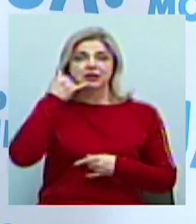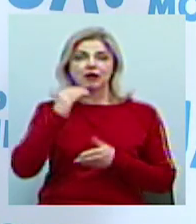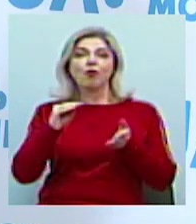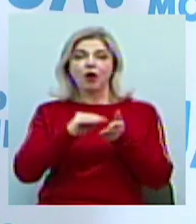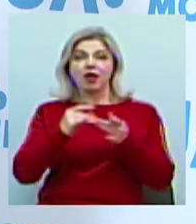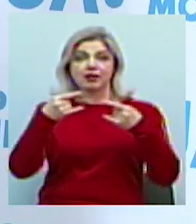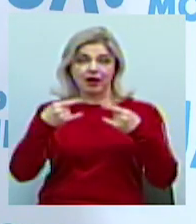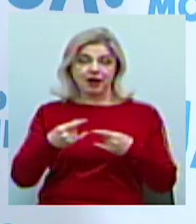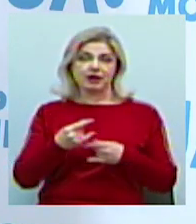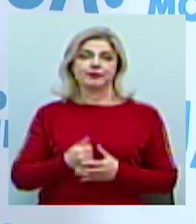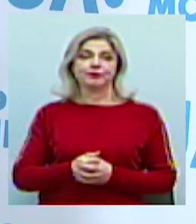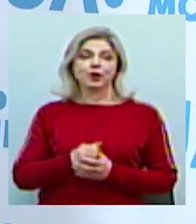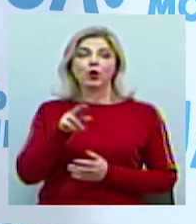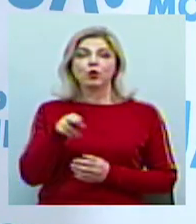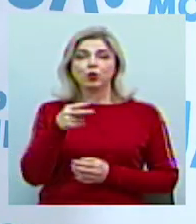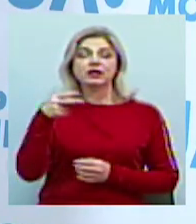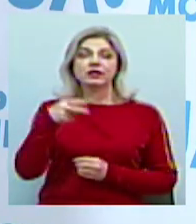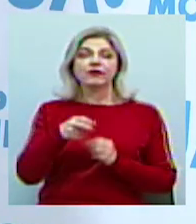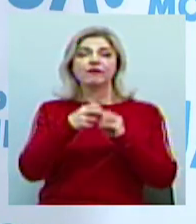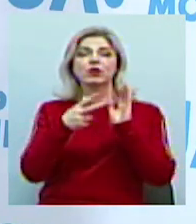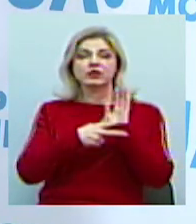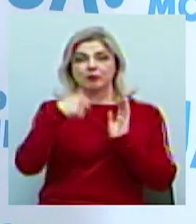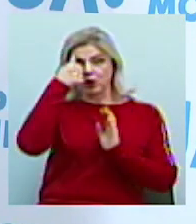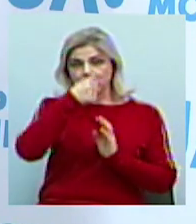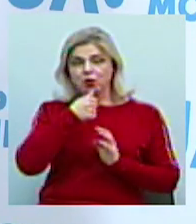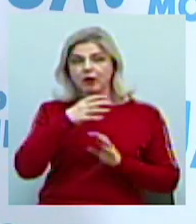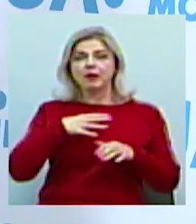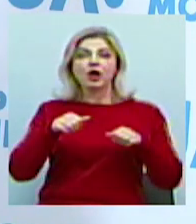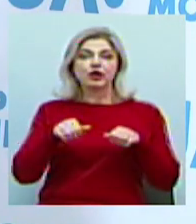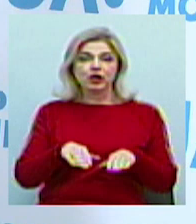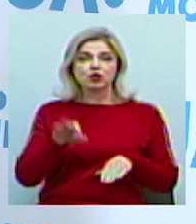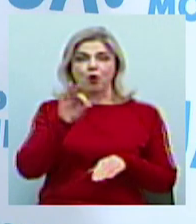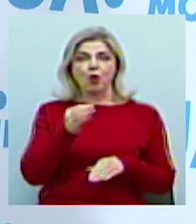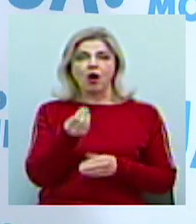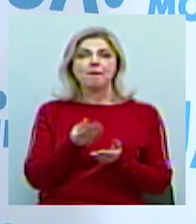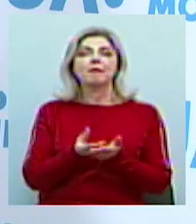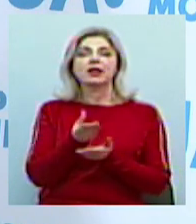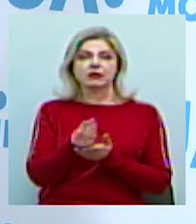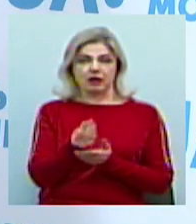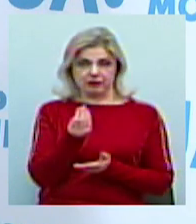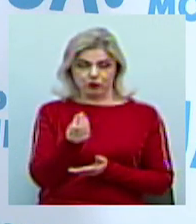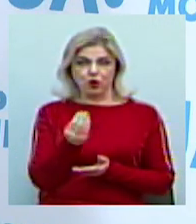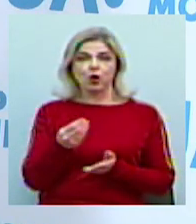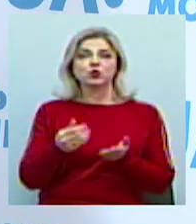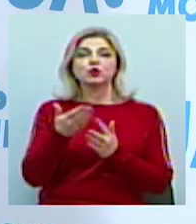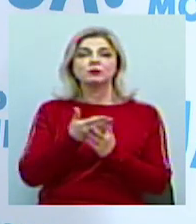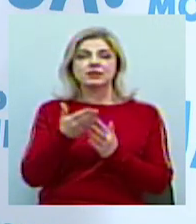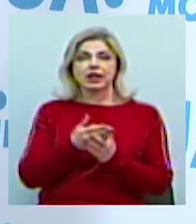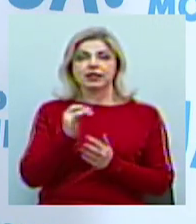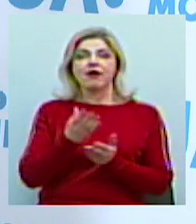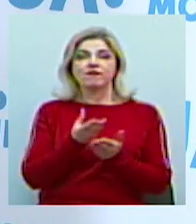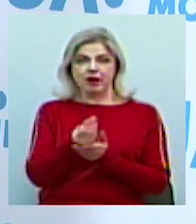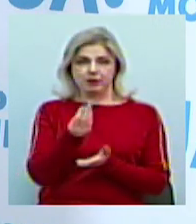76 92 33. У грудні 2018 року було прийнято рішення про монетизацію субсидій, а також про їх виплату